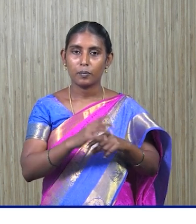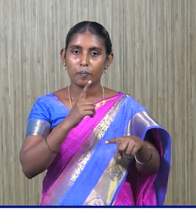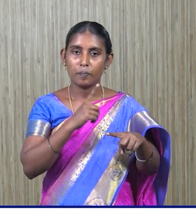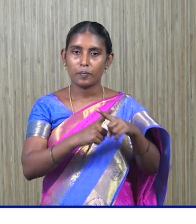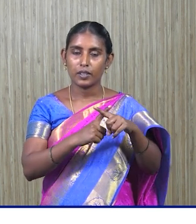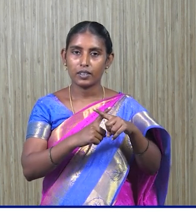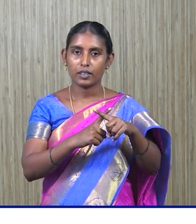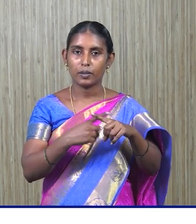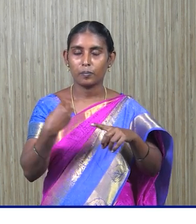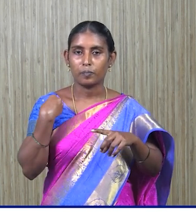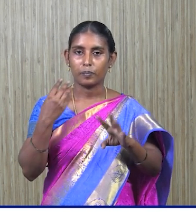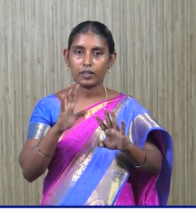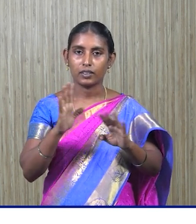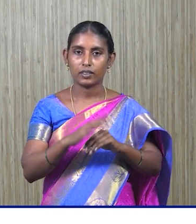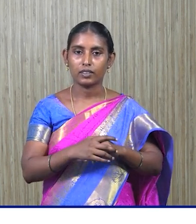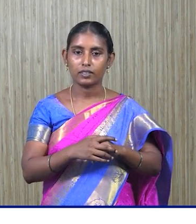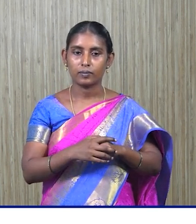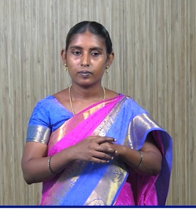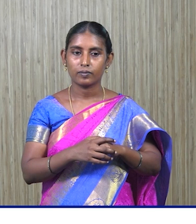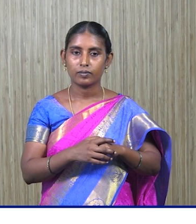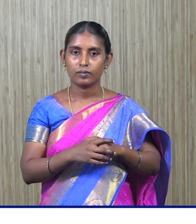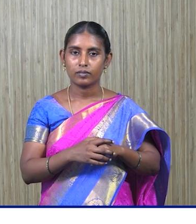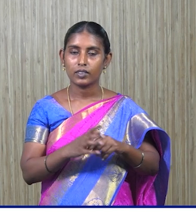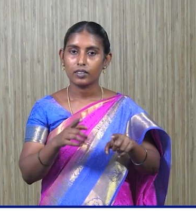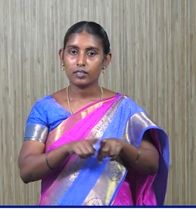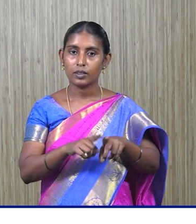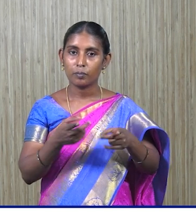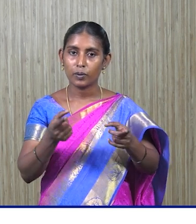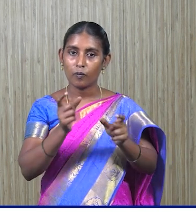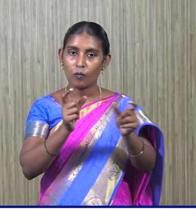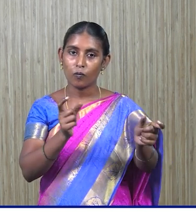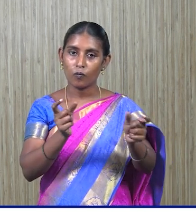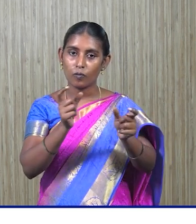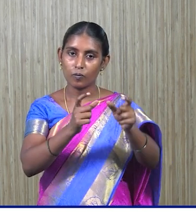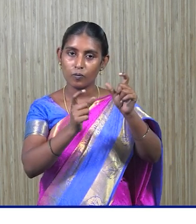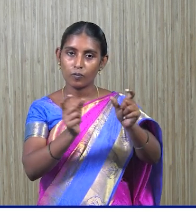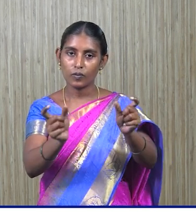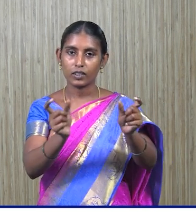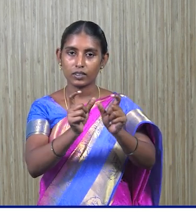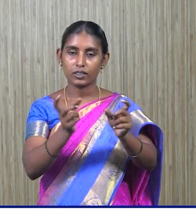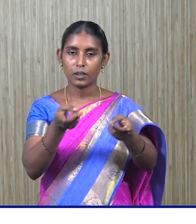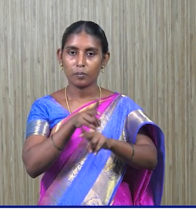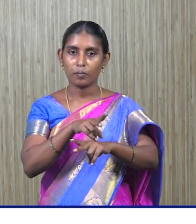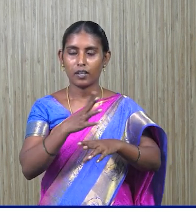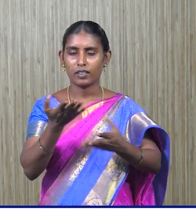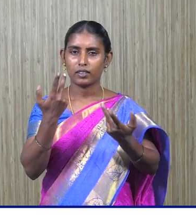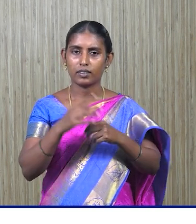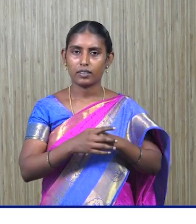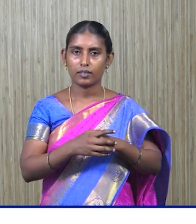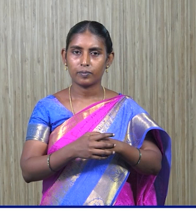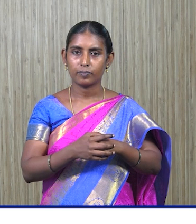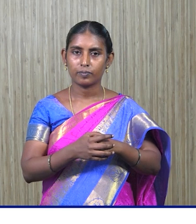அதே போன்றுதான் பெருக்கலையும் பாதிக்காது. அப்போ வரிசையை நாம் மாற்றிக்கொள்ளலாம். இது பெருக்கலின் பரிமாற்று பண்பு